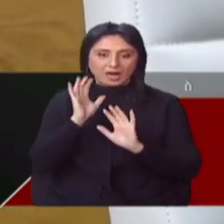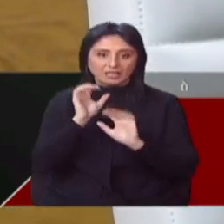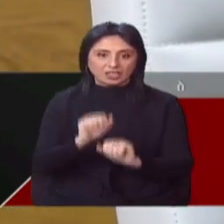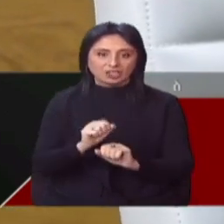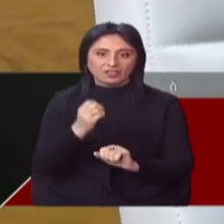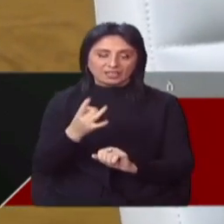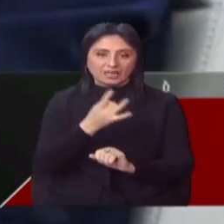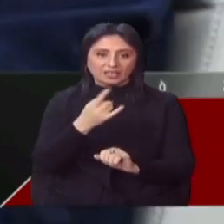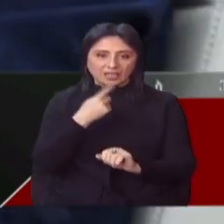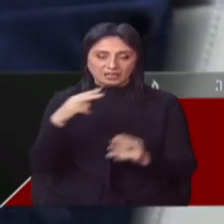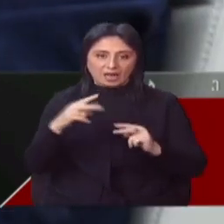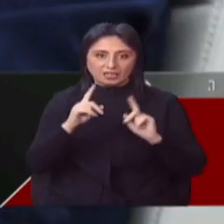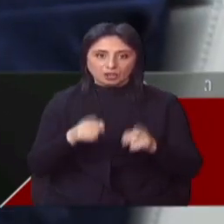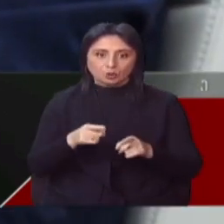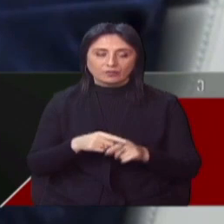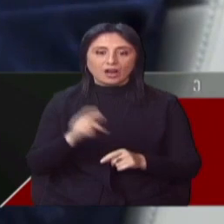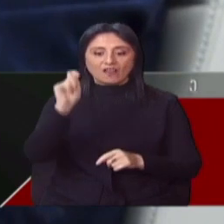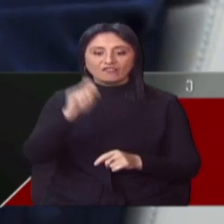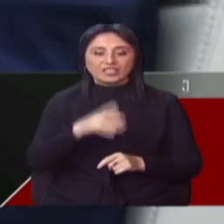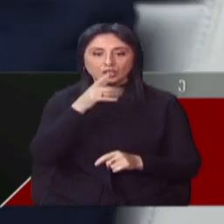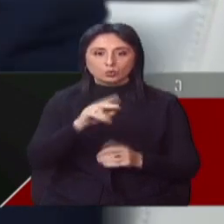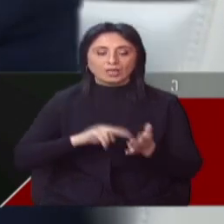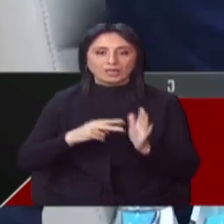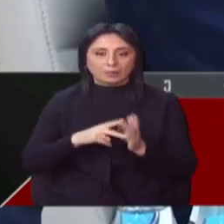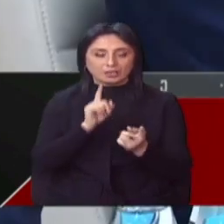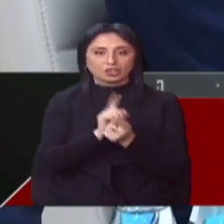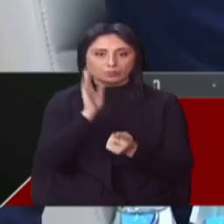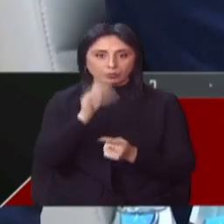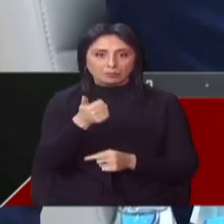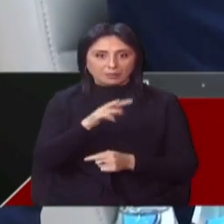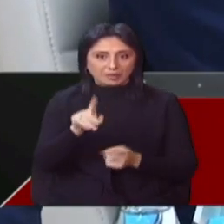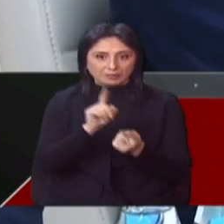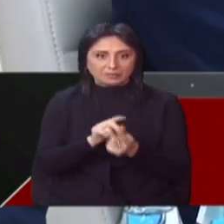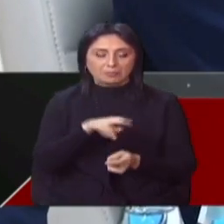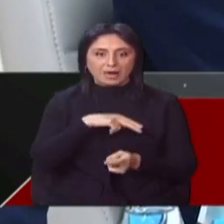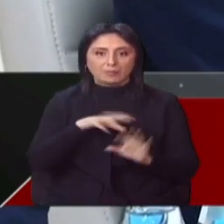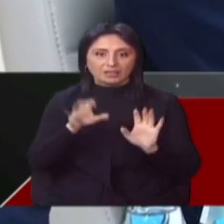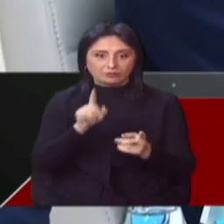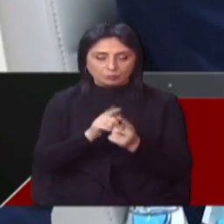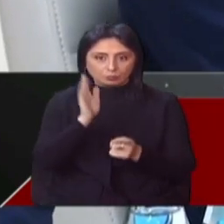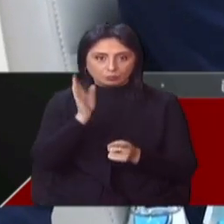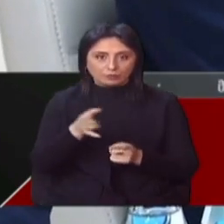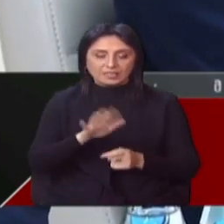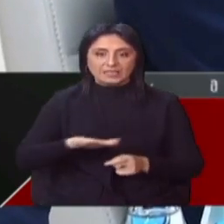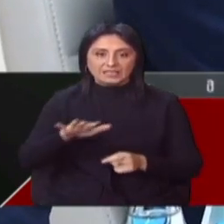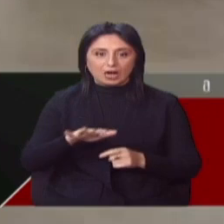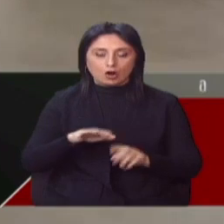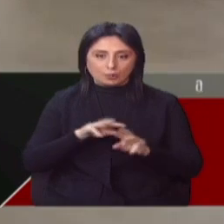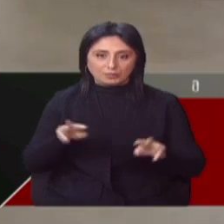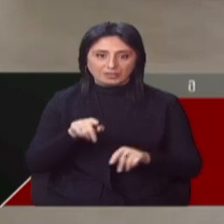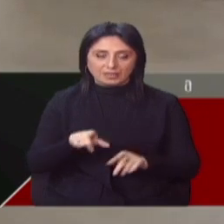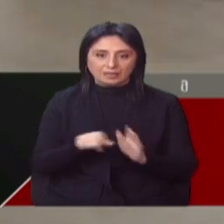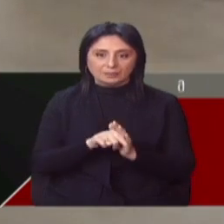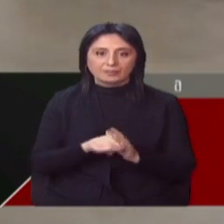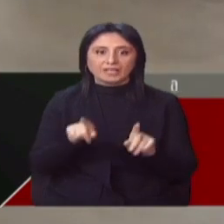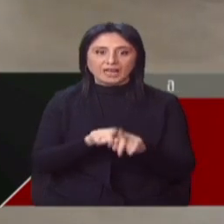მხარდაჭერა კიდევ ერთხელ დაადასტურა. ვიზიტის ფარგლებში დაგეგმილია შეხვედრები პრემიერთან, პარლამენტის თავმჯდომარესთან და საგარეო საქმეთა